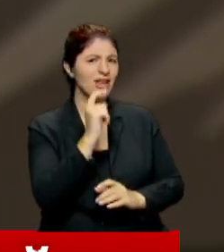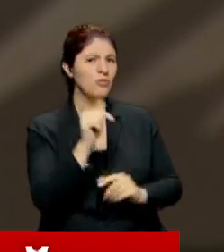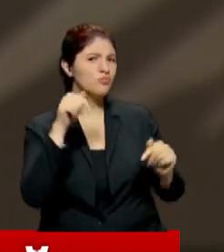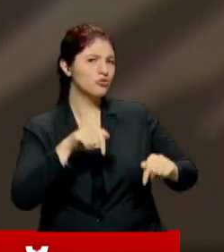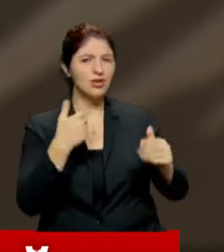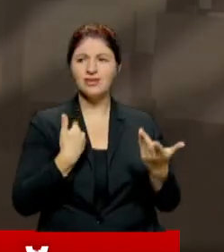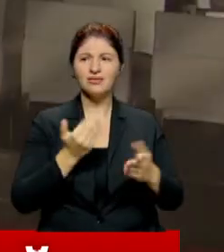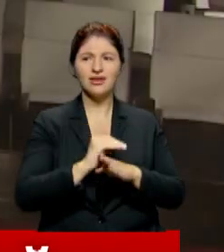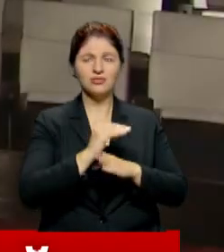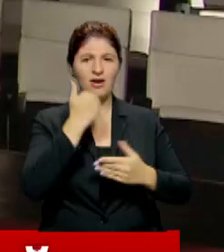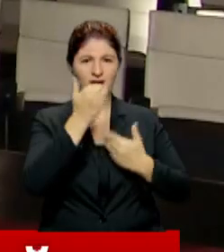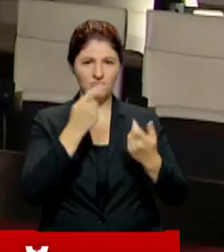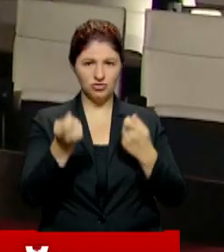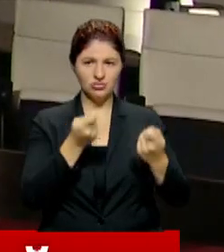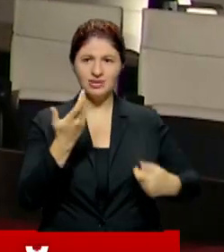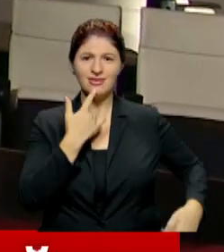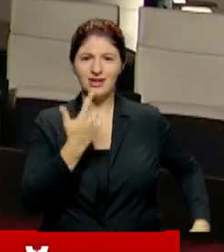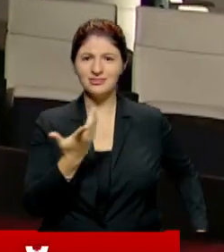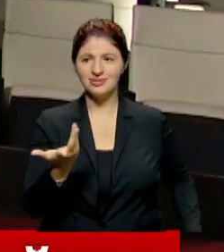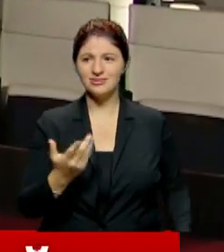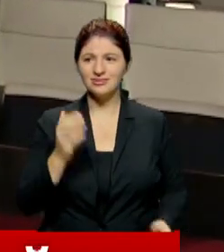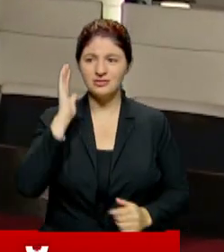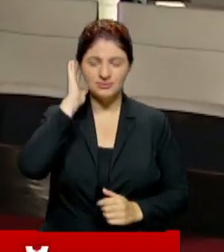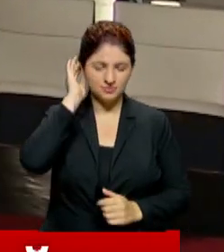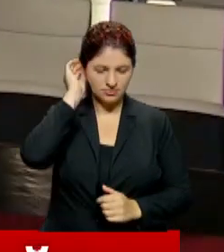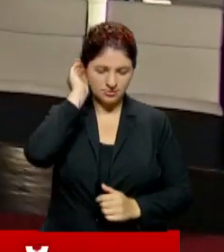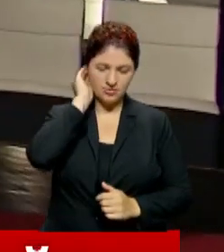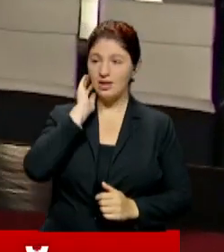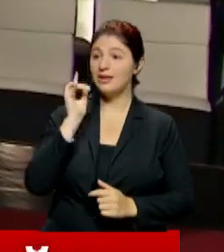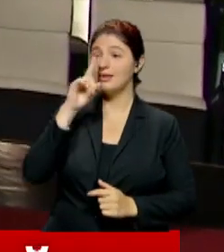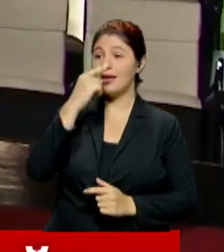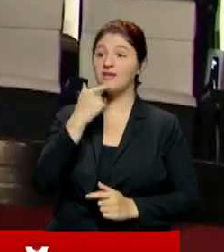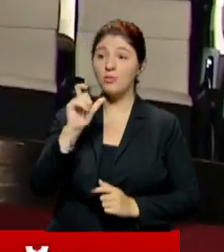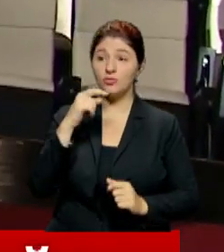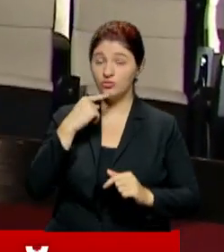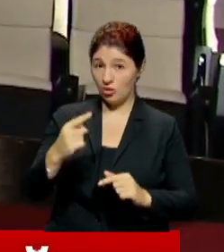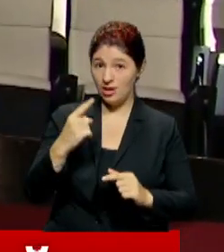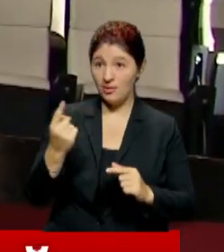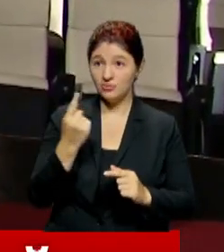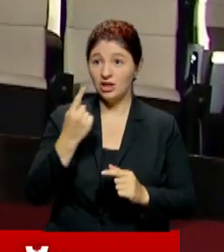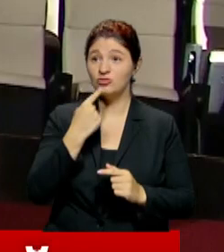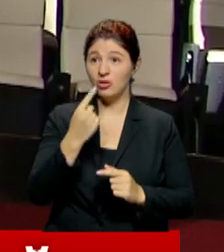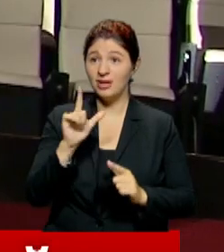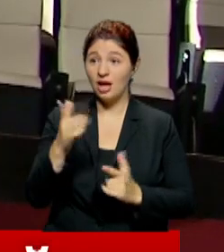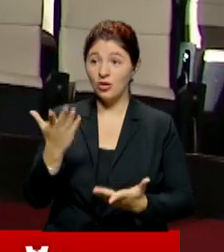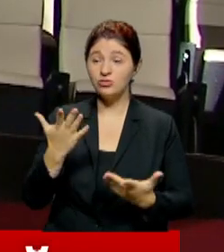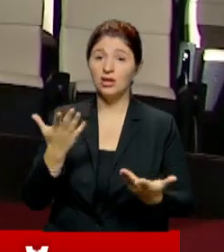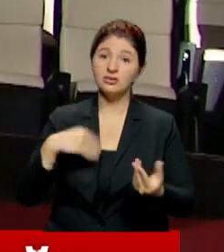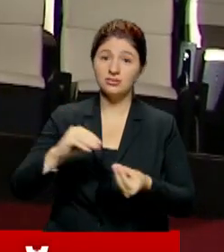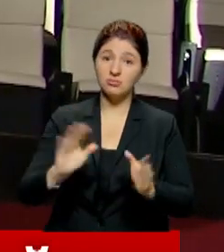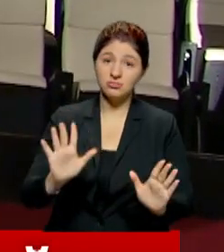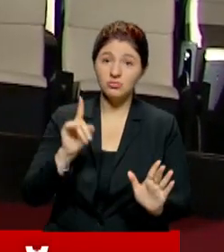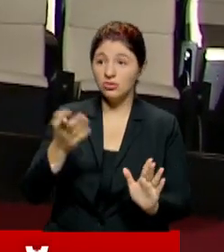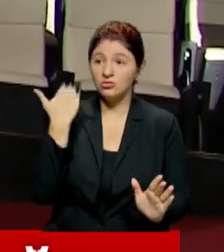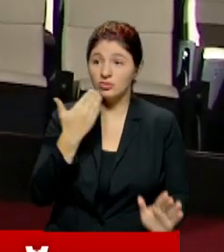kelimeyle bugün yaşadığımızı izah etmeye Çalışsak Ne dersiniz Tek kelimeyle ya bugün söyleme bir şey söylemek gerekiyor sasam